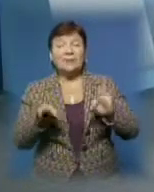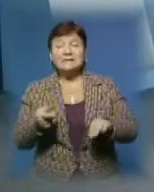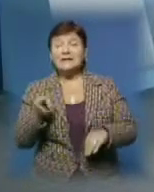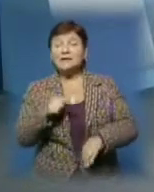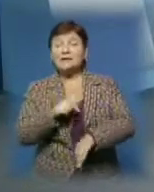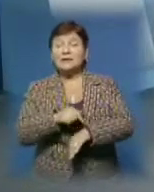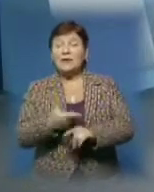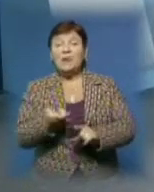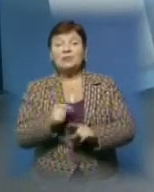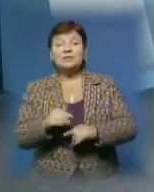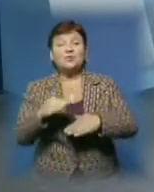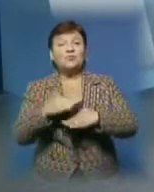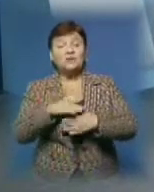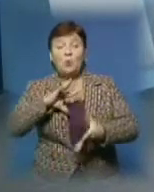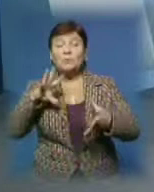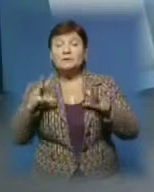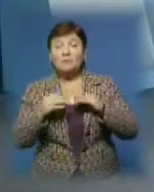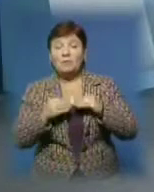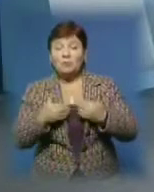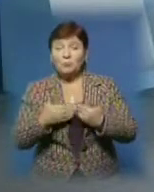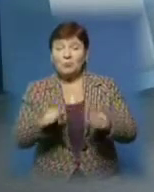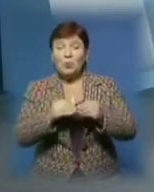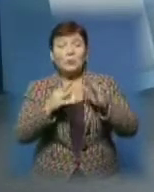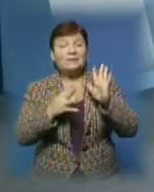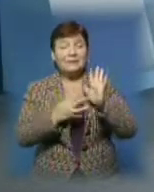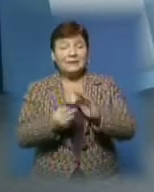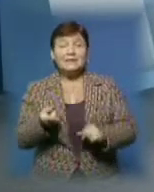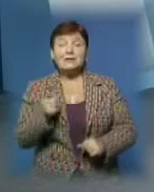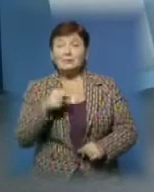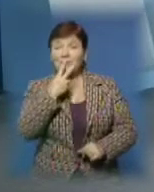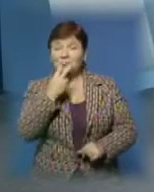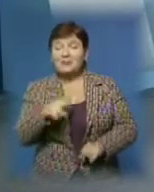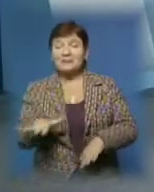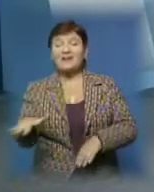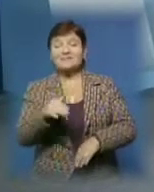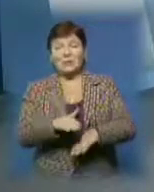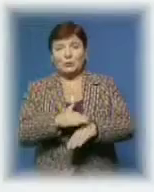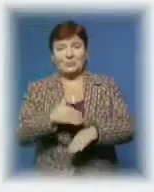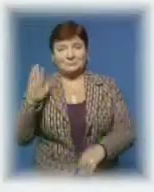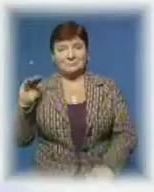годину. Більше у вечірньому підсумковому випуску о 19:00. Тоді побачимось. На все добре.